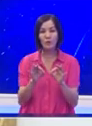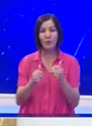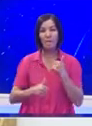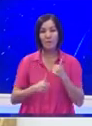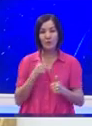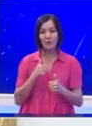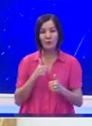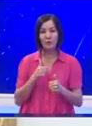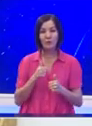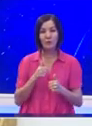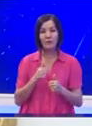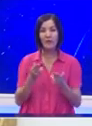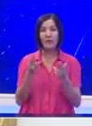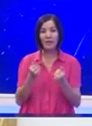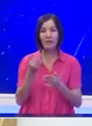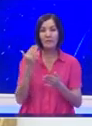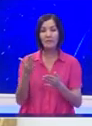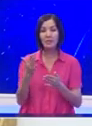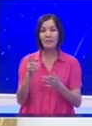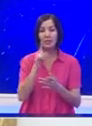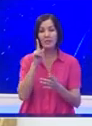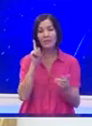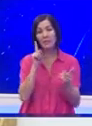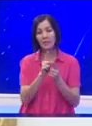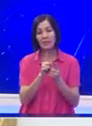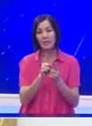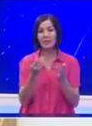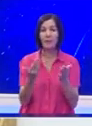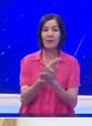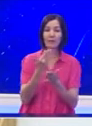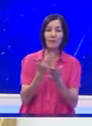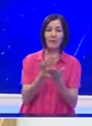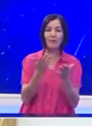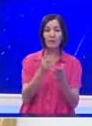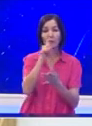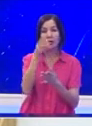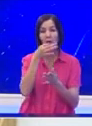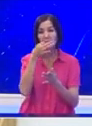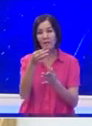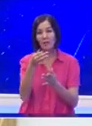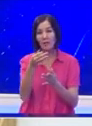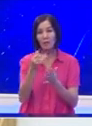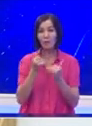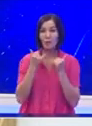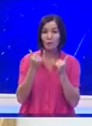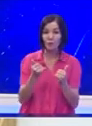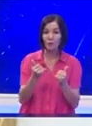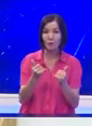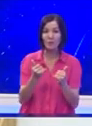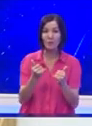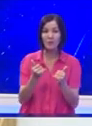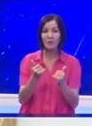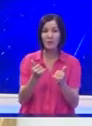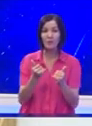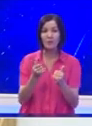тұтамыз. Әрине сіздерде адамдар осында келіп, жастарға осында алыстан келіп өсіп, әлгі құрмет көрсетіп, балаларды жинап алып,